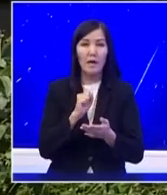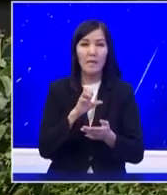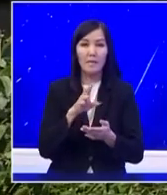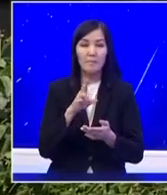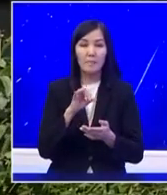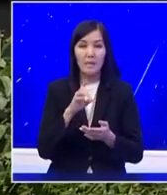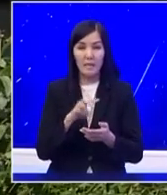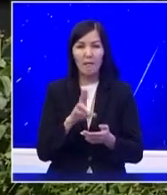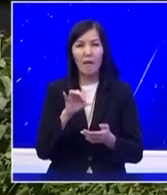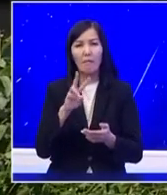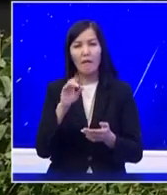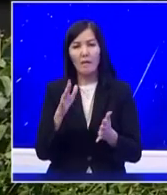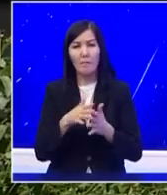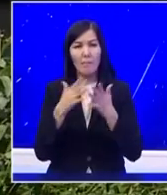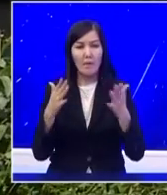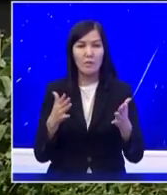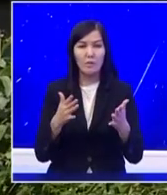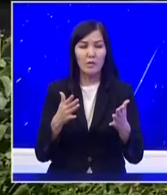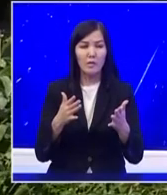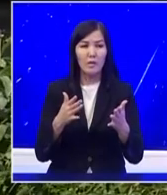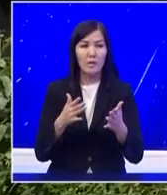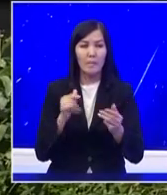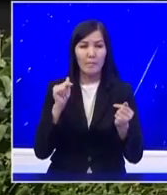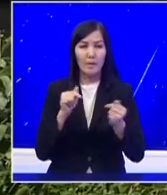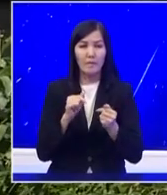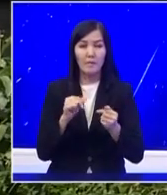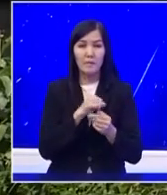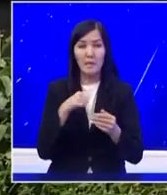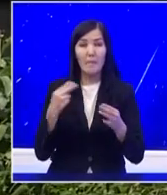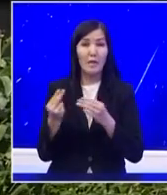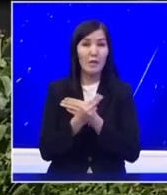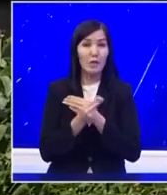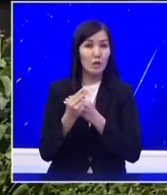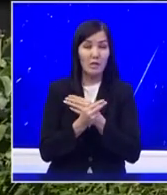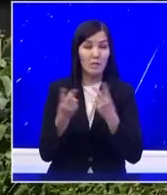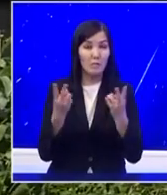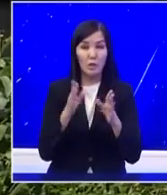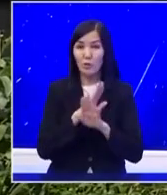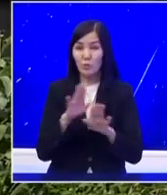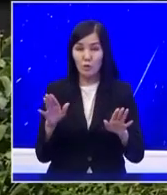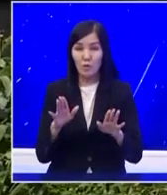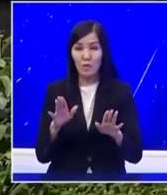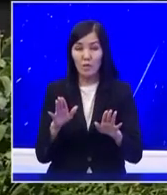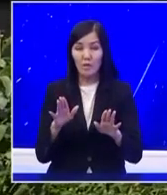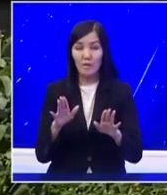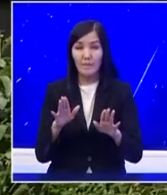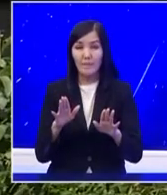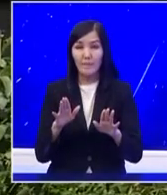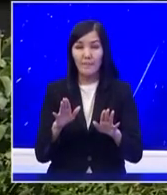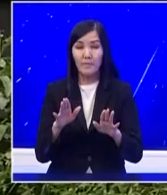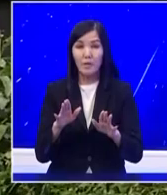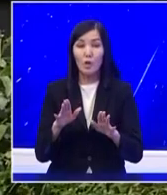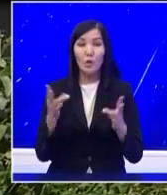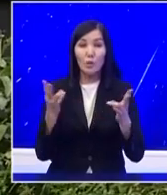тоже есть масса побочных действий. Поэтому самолечением заниматься я не советую и не рекомендую. В любом